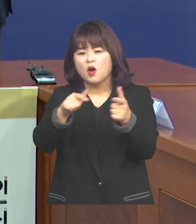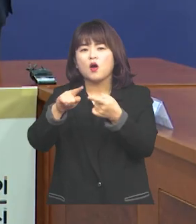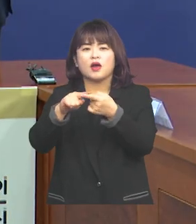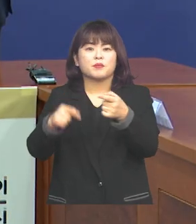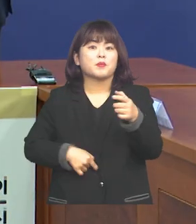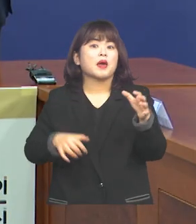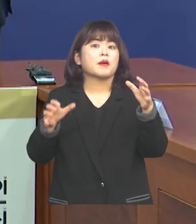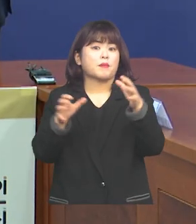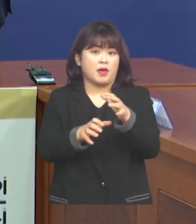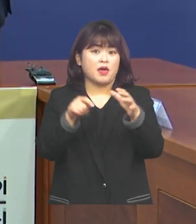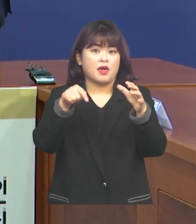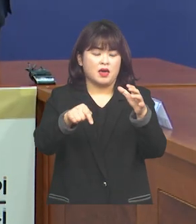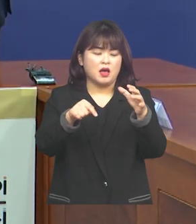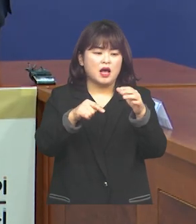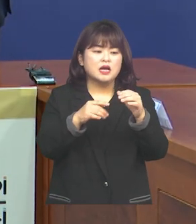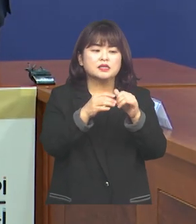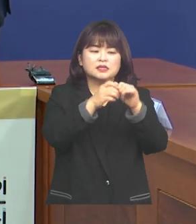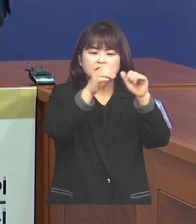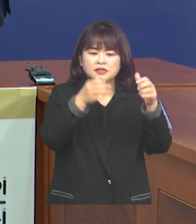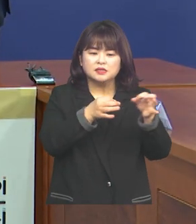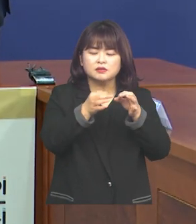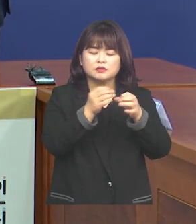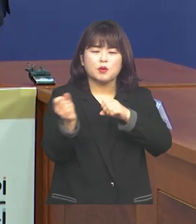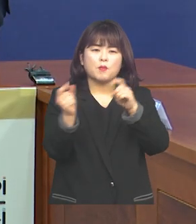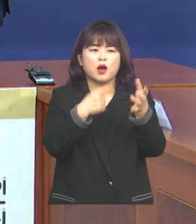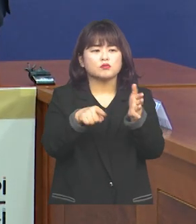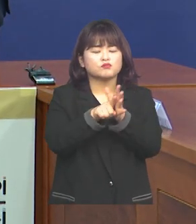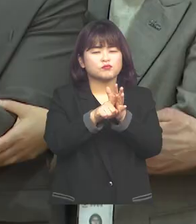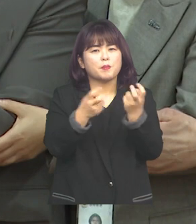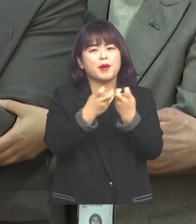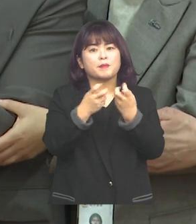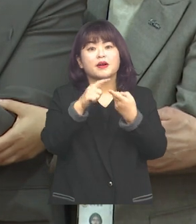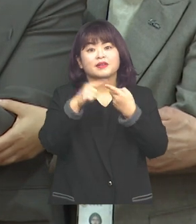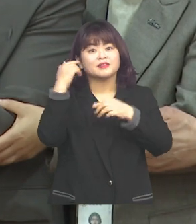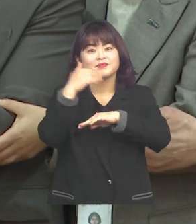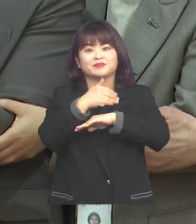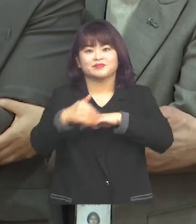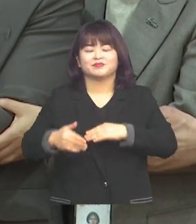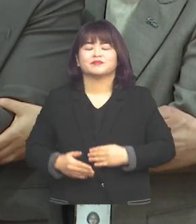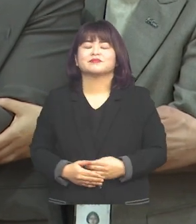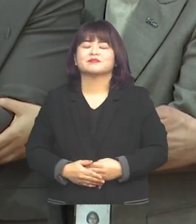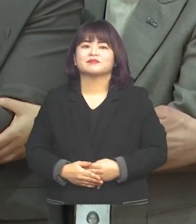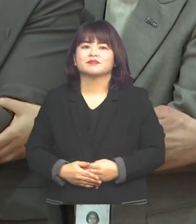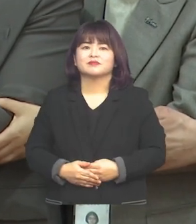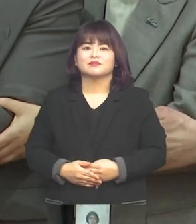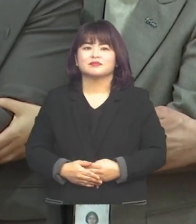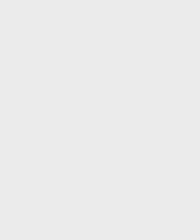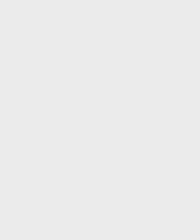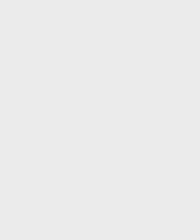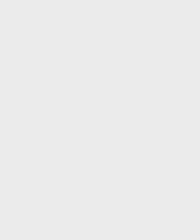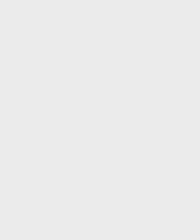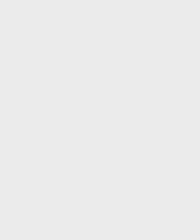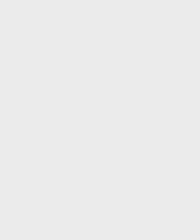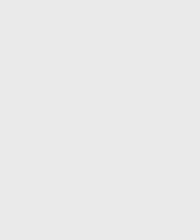등 다양한 분야에서 협력해 지역 경제 활성화 방안을 함께 모색합니다.